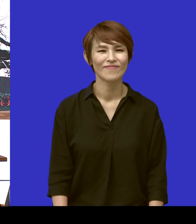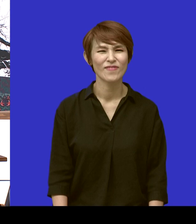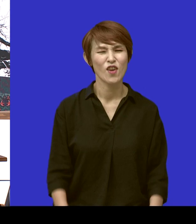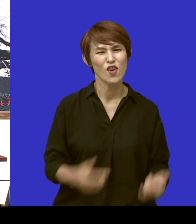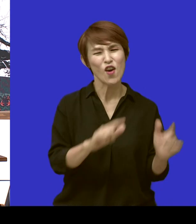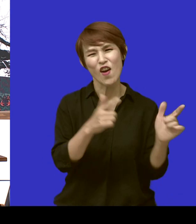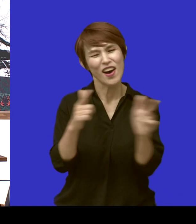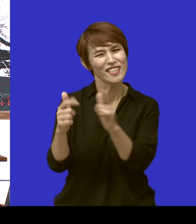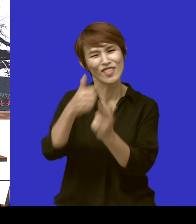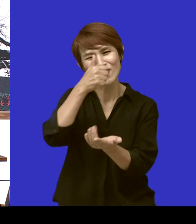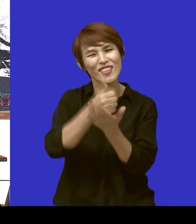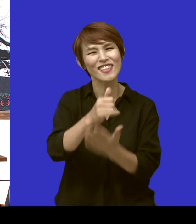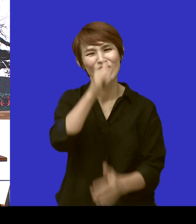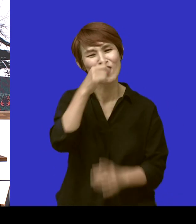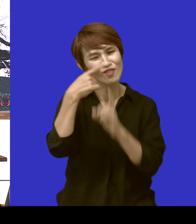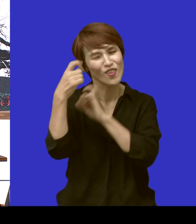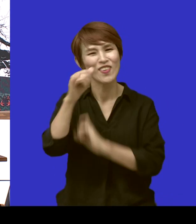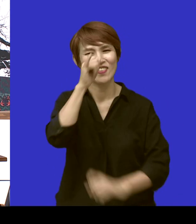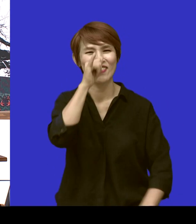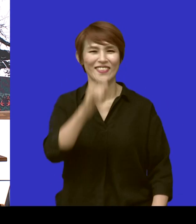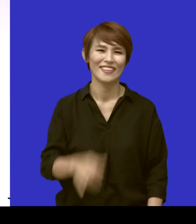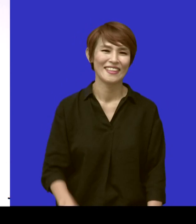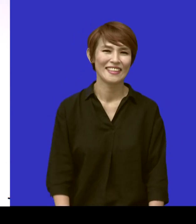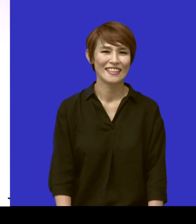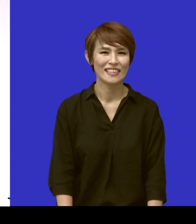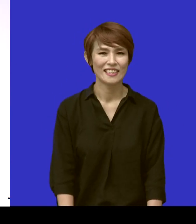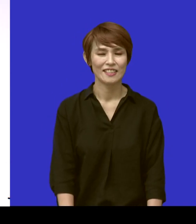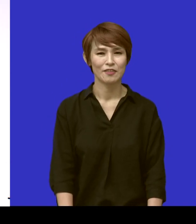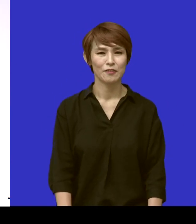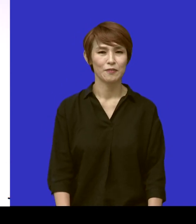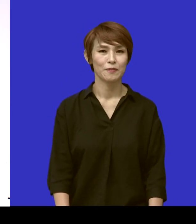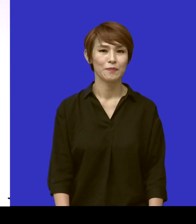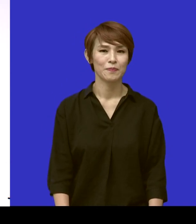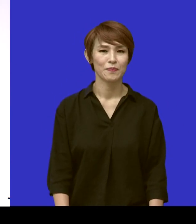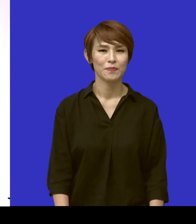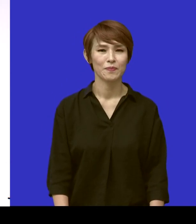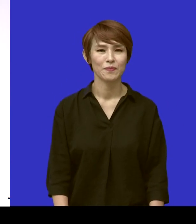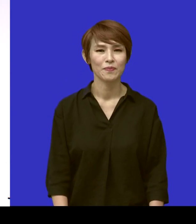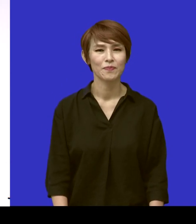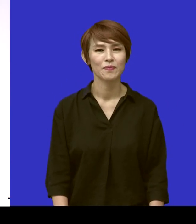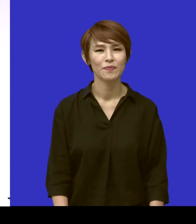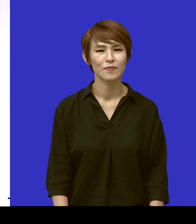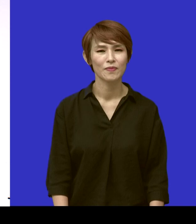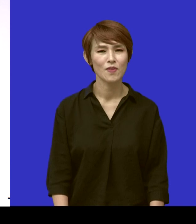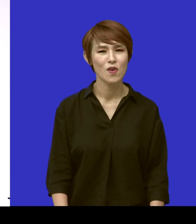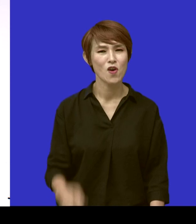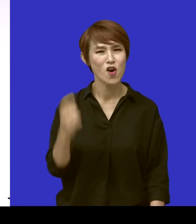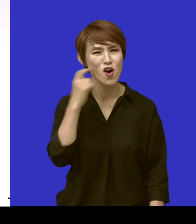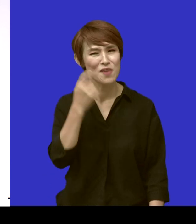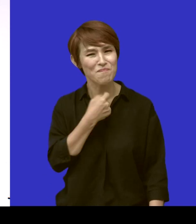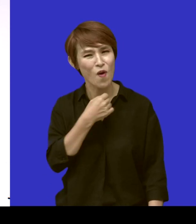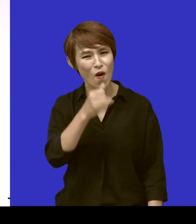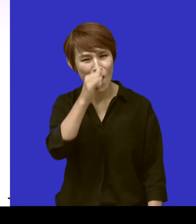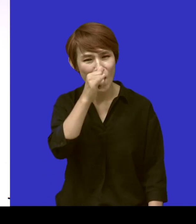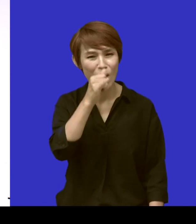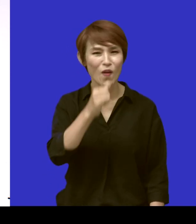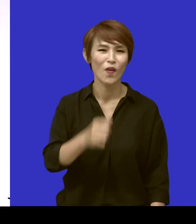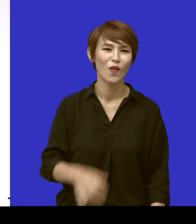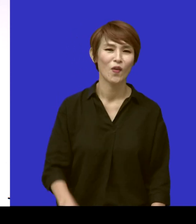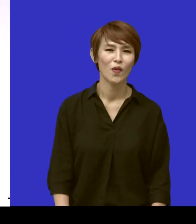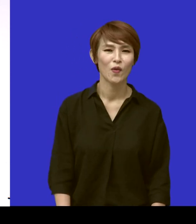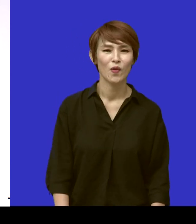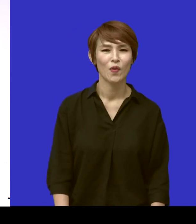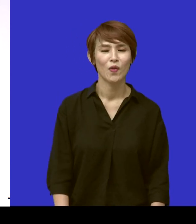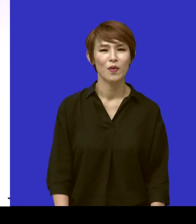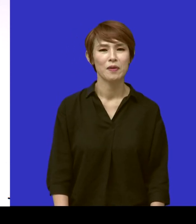여러 가지 종류가 있죠. 네. 어떨 때는 거짓말하고 싶을 때도 있고, 네.